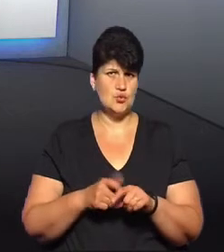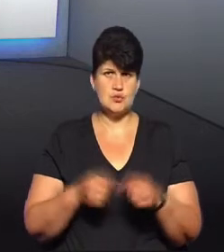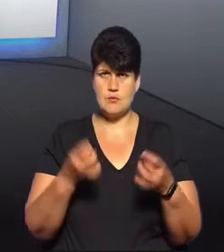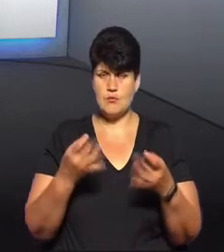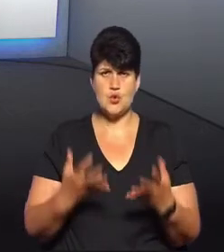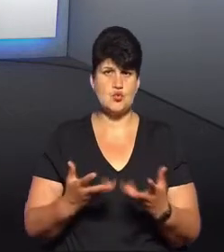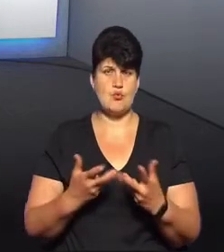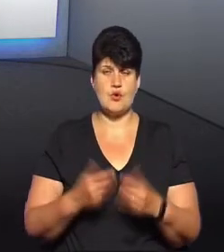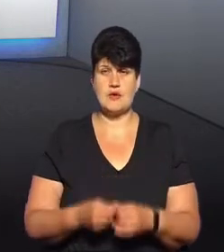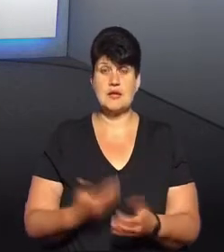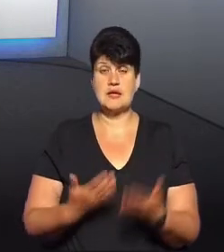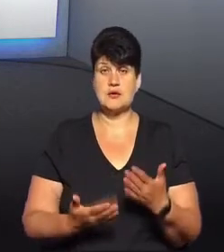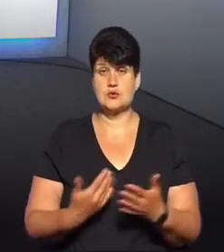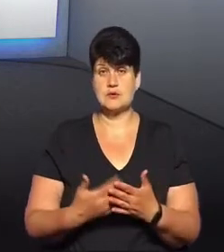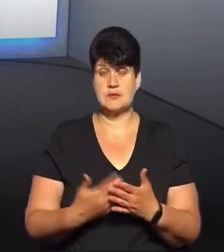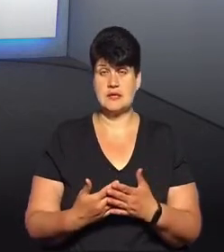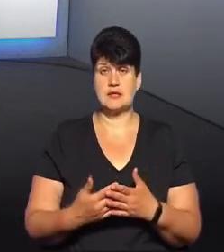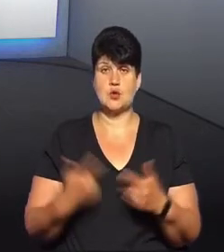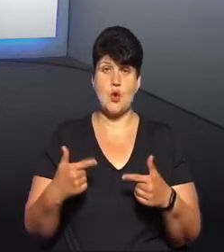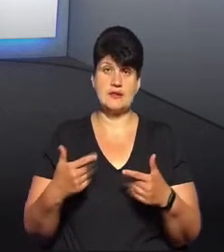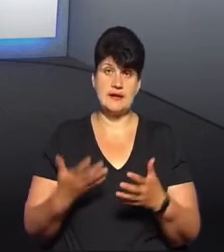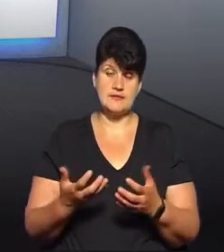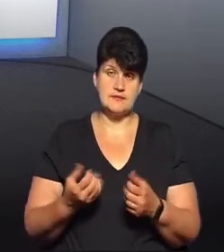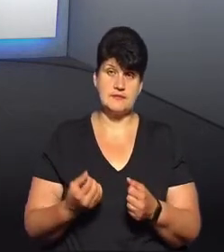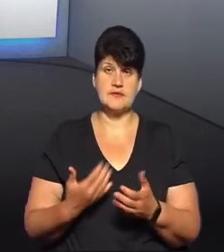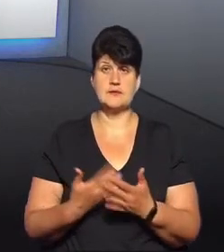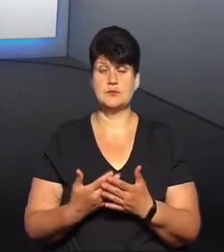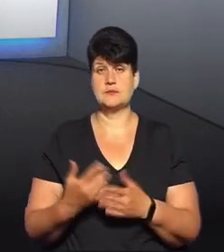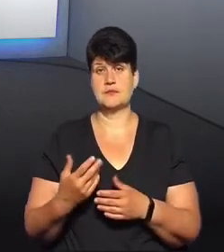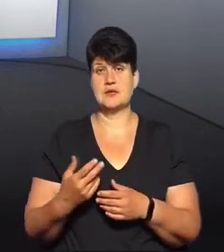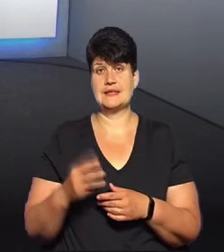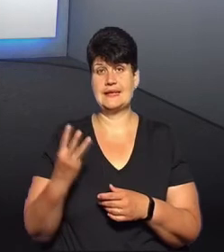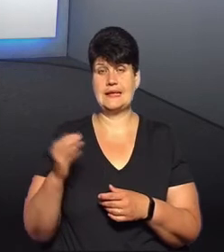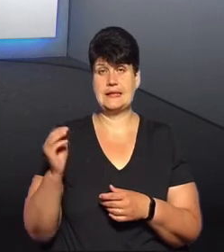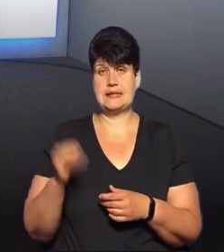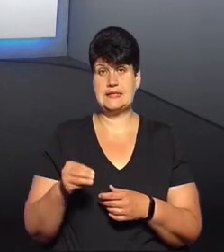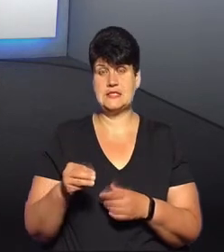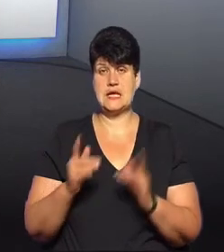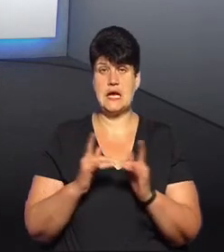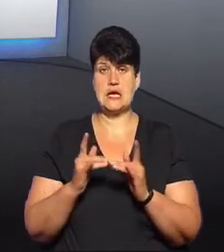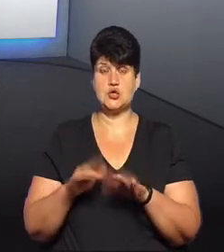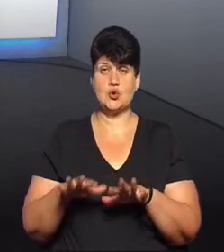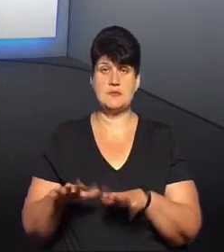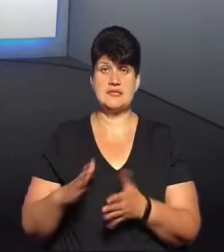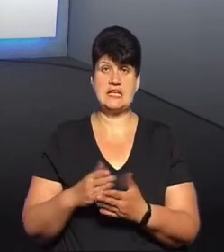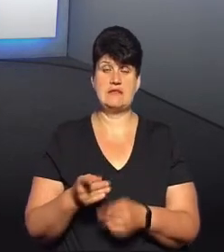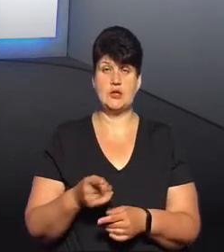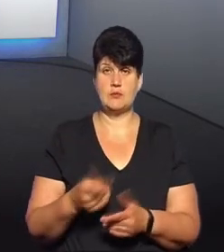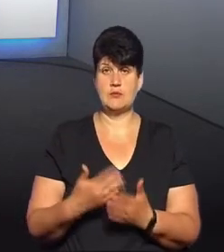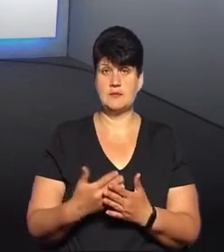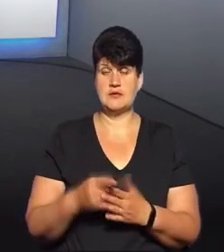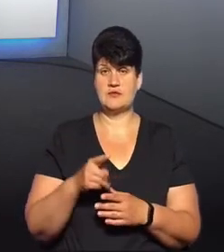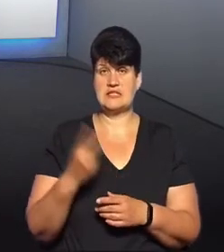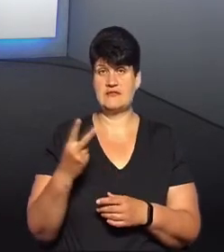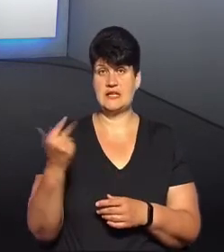якщо візьмемо, наприклад, готелі, візьмемо таку статистику, що 3000 ліжкомість є в Тернополі приблизно, і вони за два тижні